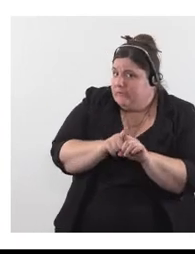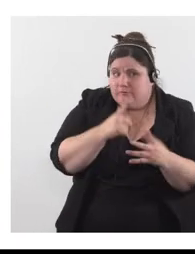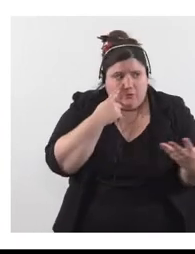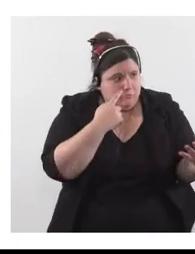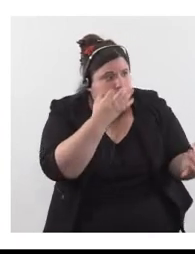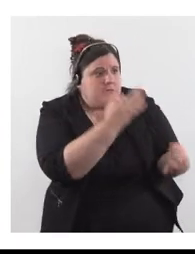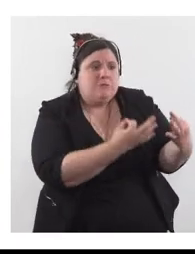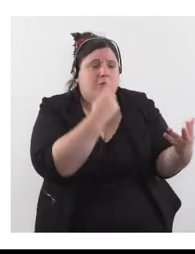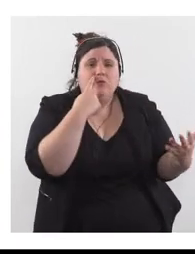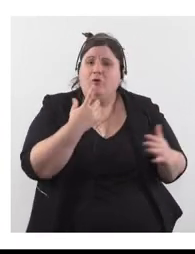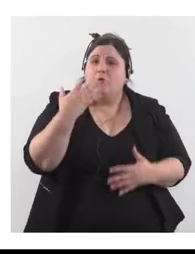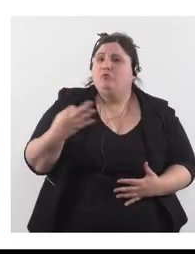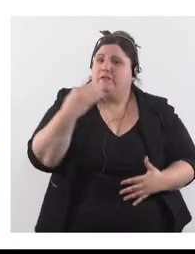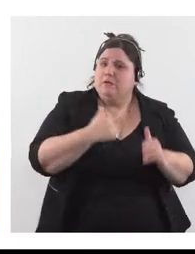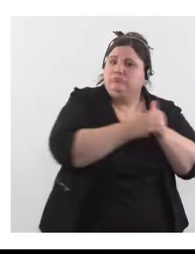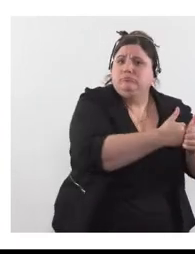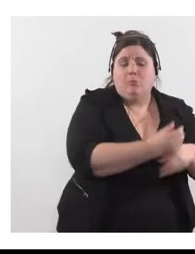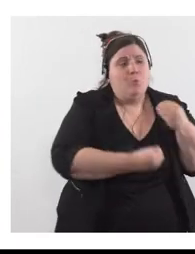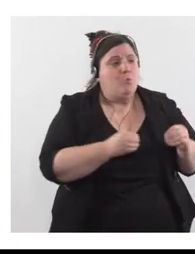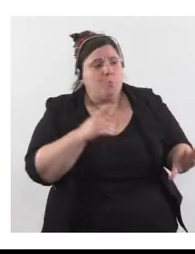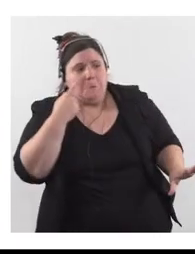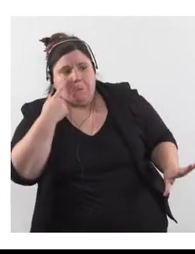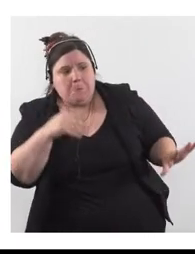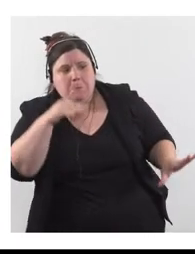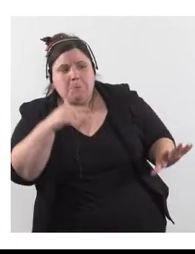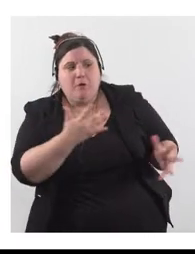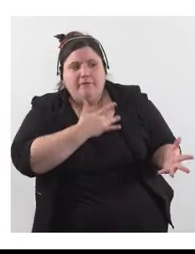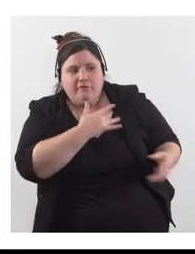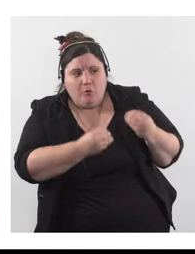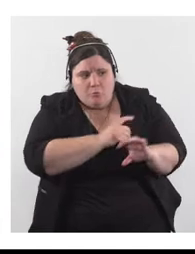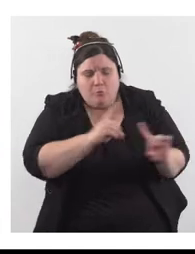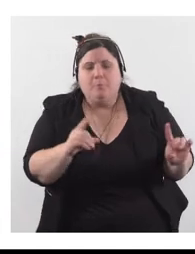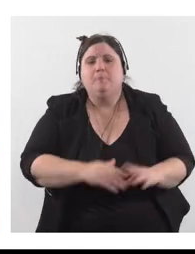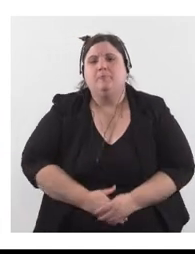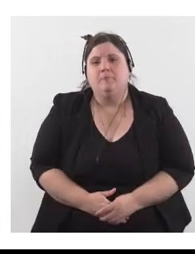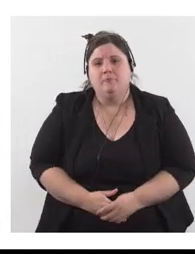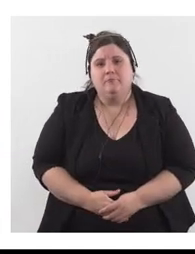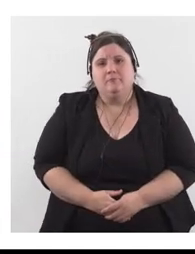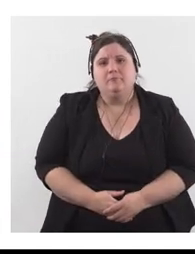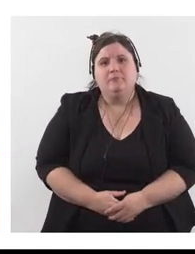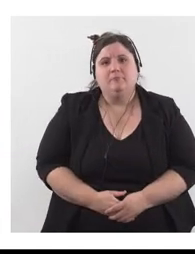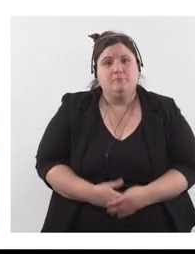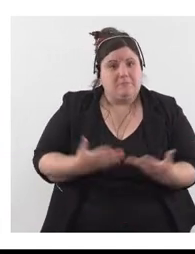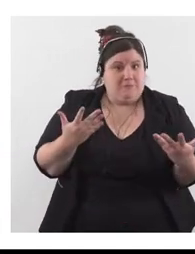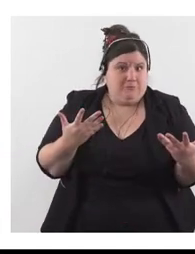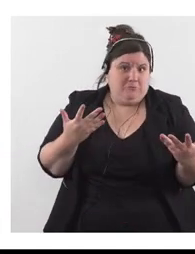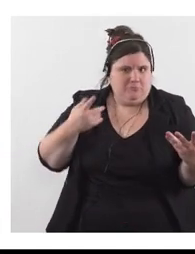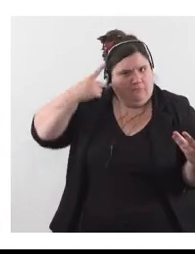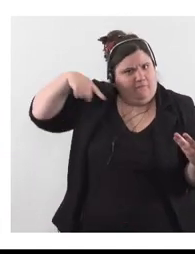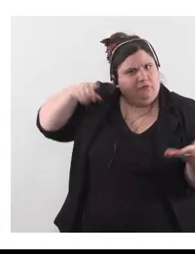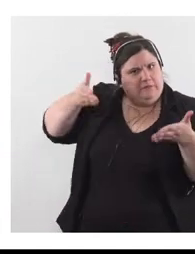un positionnement qui peut être parfois d'ordre idéologique, mais il y a aussi ce positionnement il est lié aux ressources qui